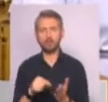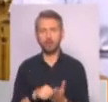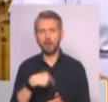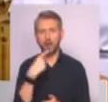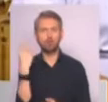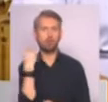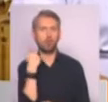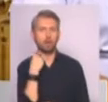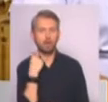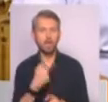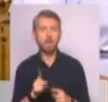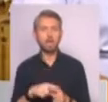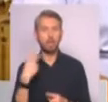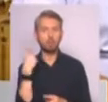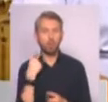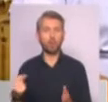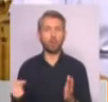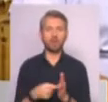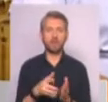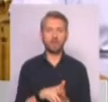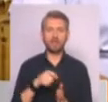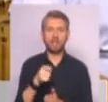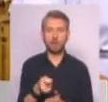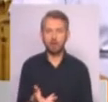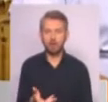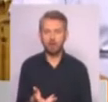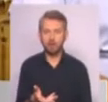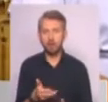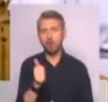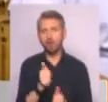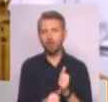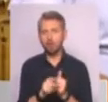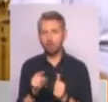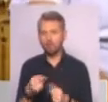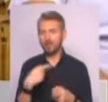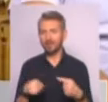борг. Цей борг указали в заявах, в кожного різний борг.